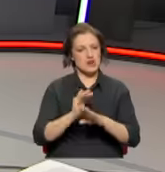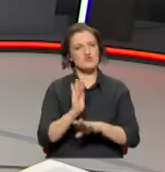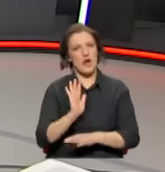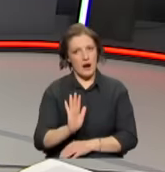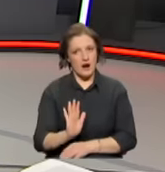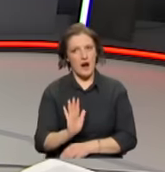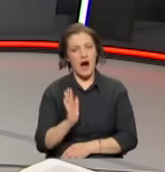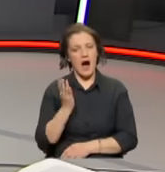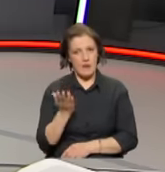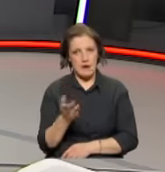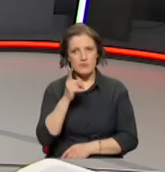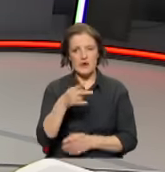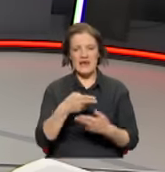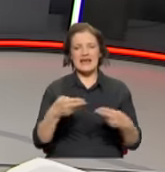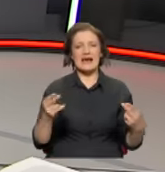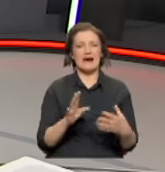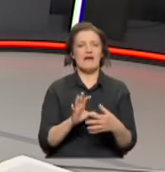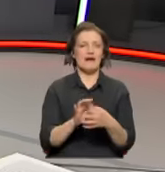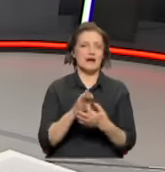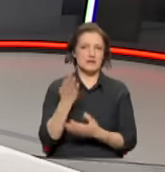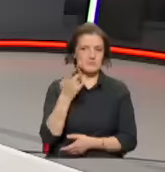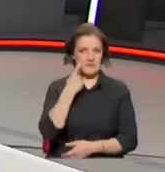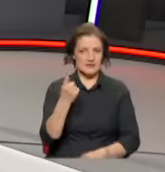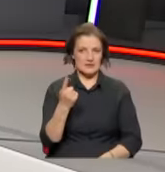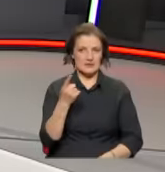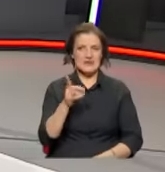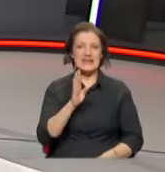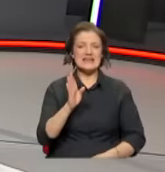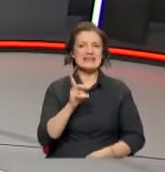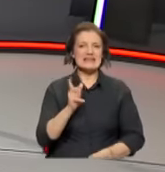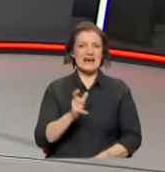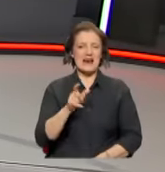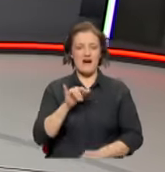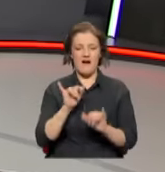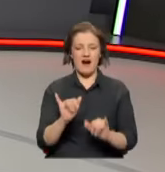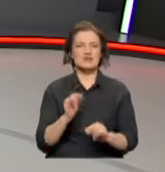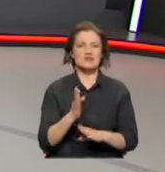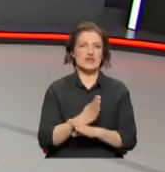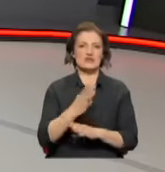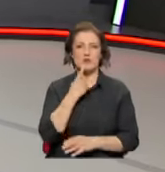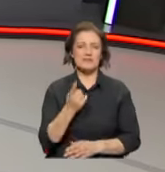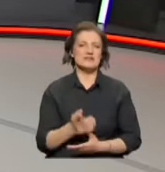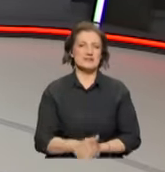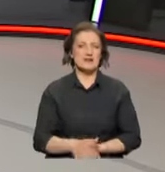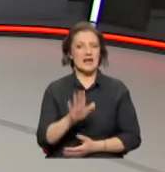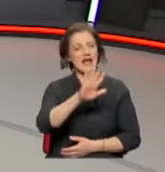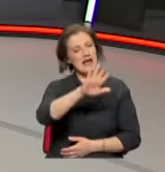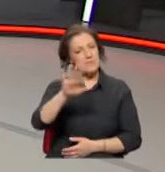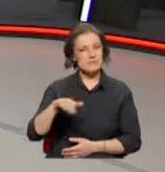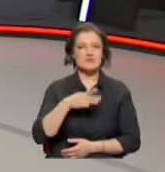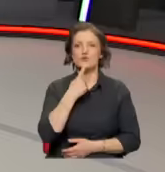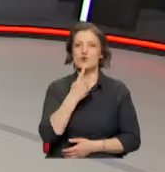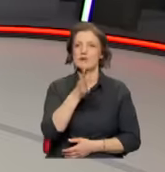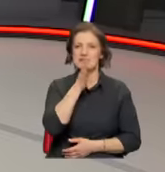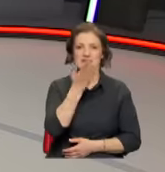filan. Fakat bu hikayeyle ilgili de bakın bu hikayenin gittiği yer, bak aynı şeyi söyleyebiliriz. Hepiniz